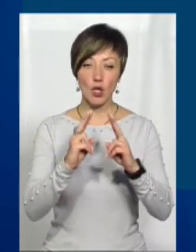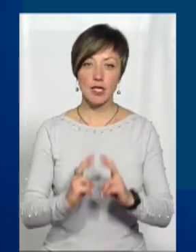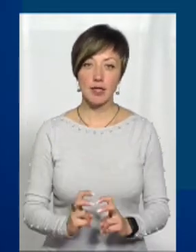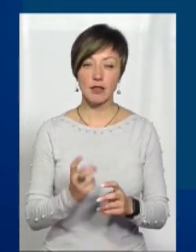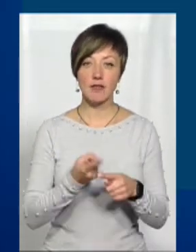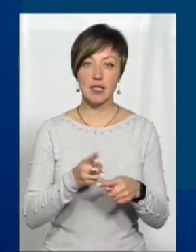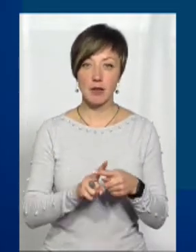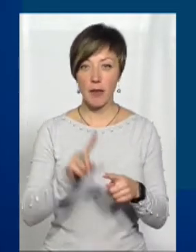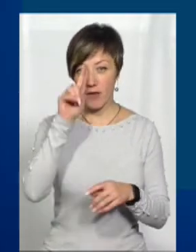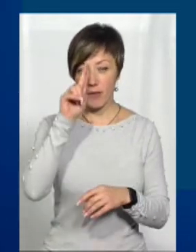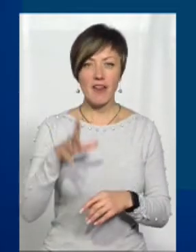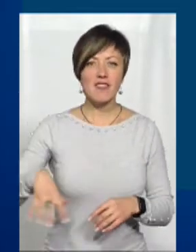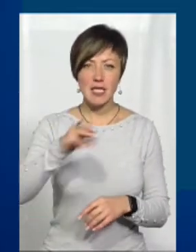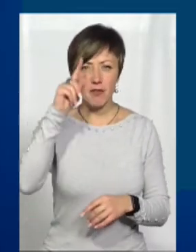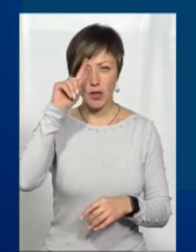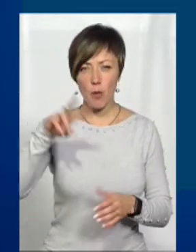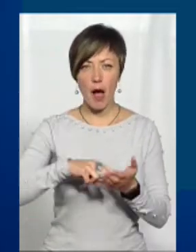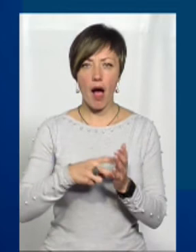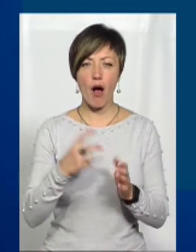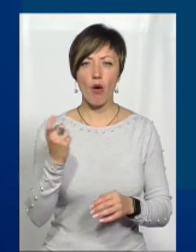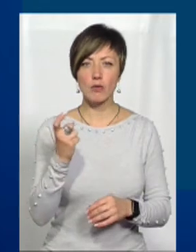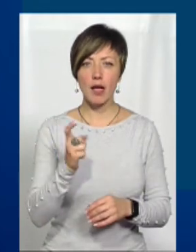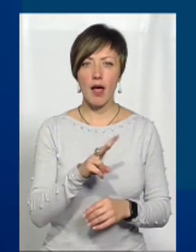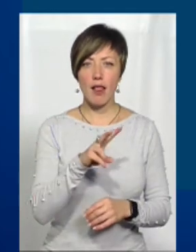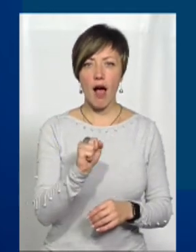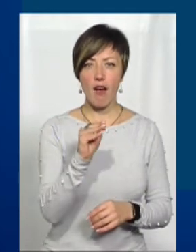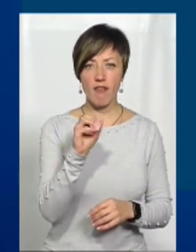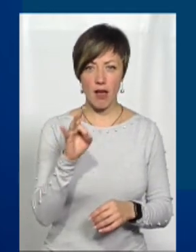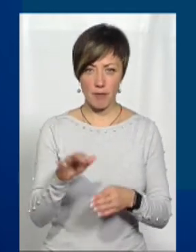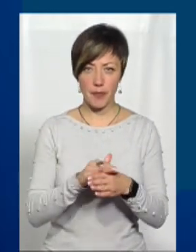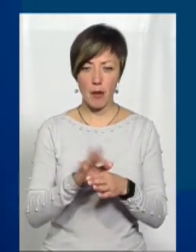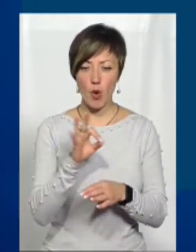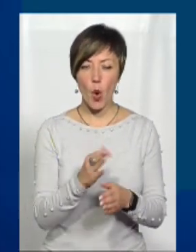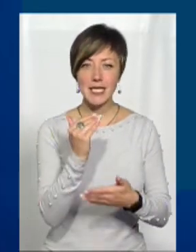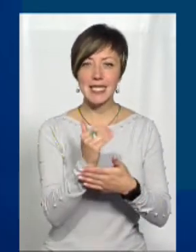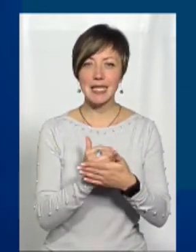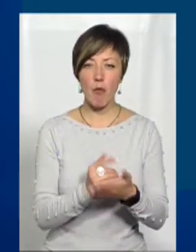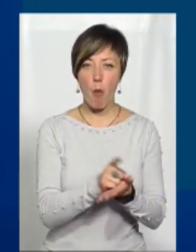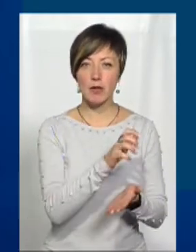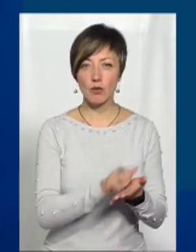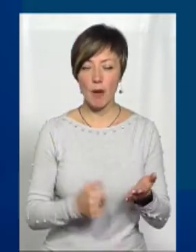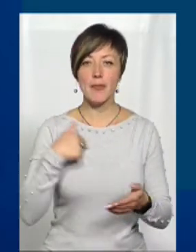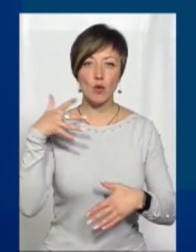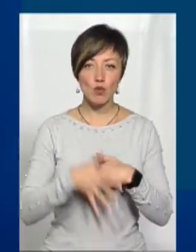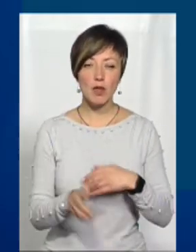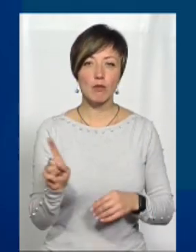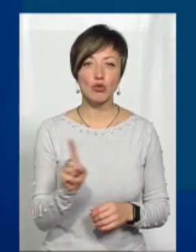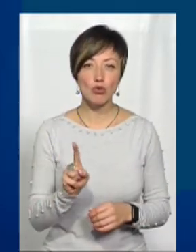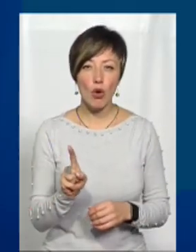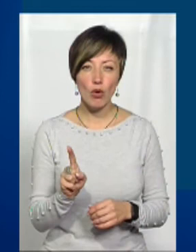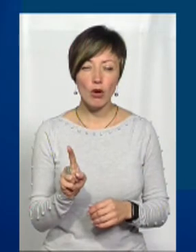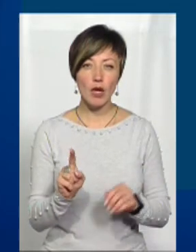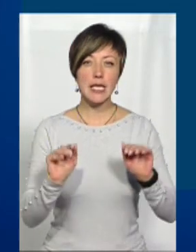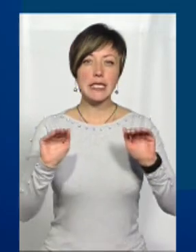всім відоме економістам дослідження Лафера щодо системи оподаткування, то ми розуміємо, що